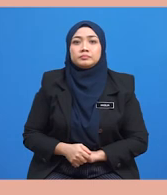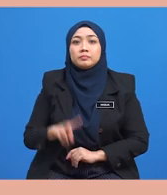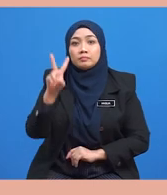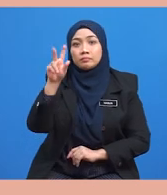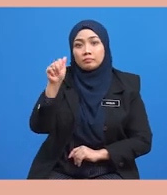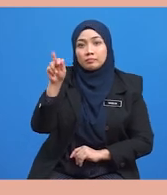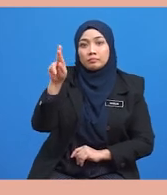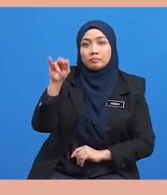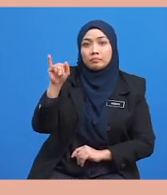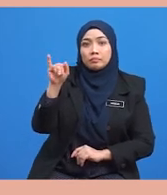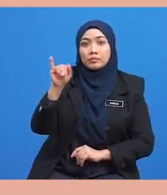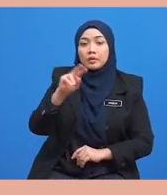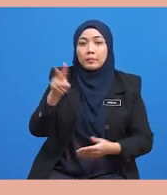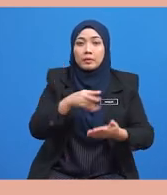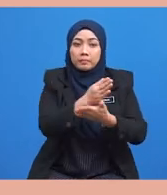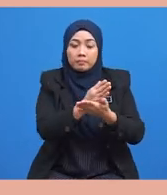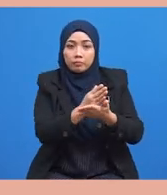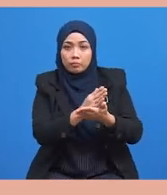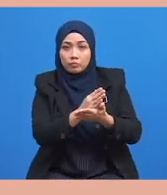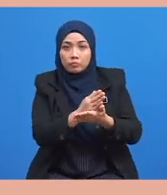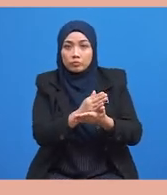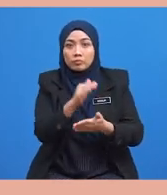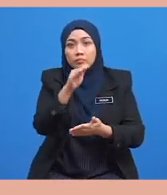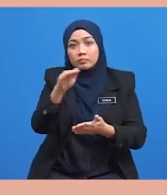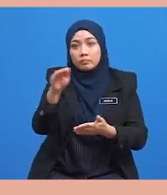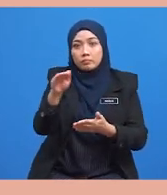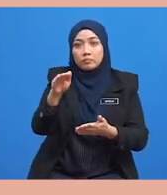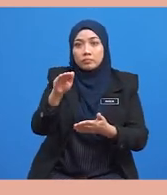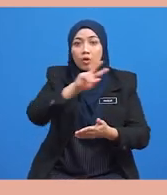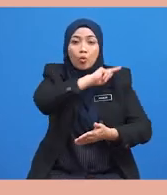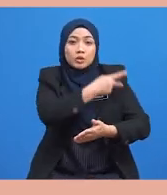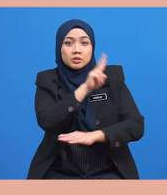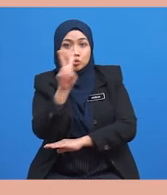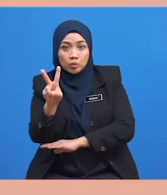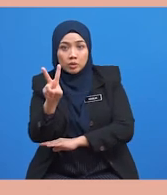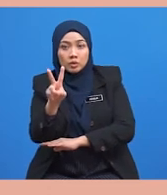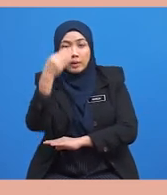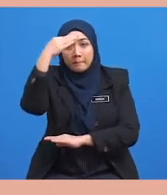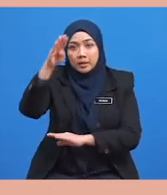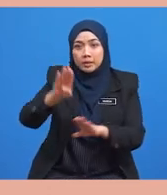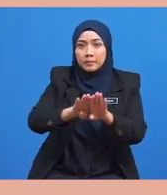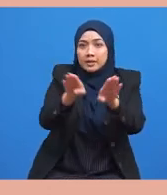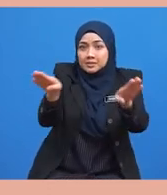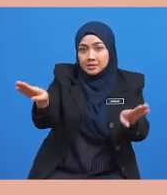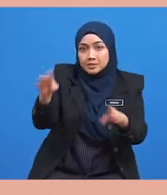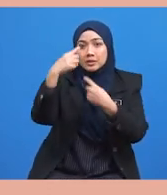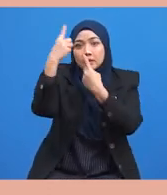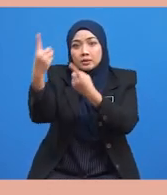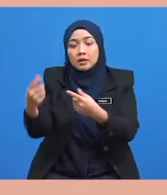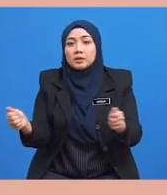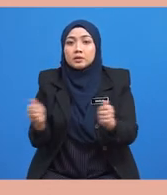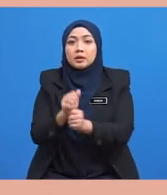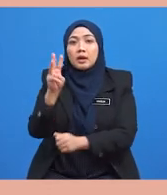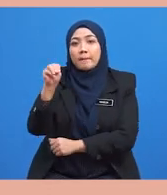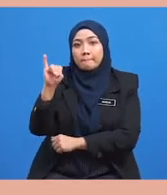Variance ialah purata kuasa 2 bagi beza data dengan min. Manakala sisihan piawai pula ialah